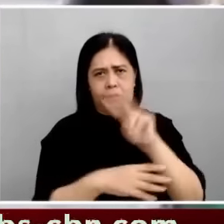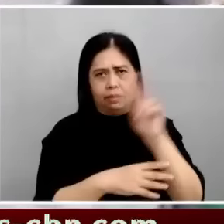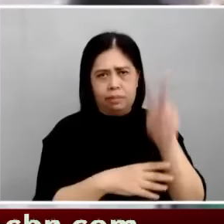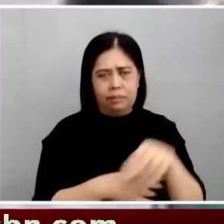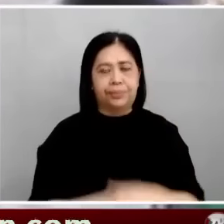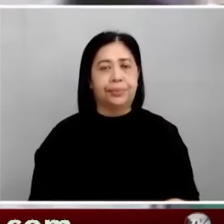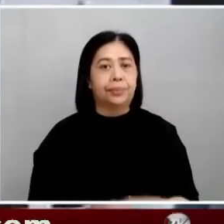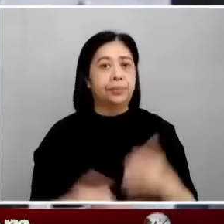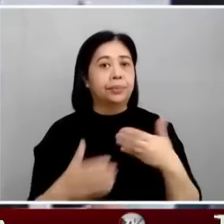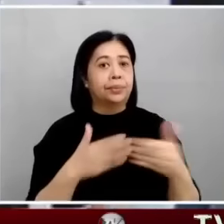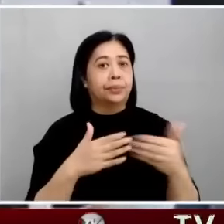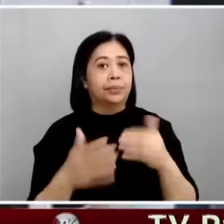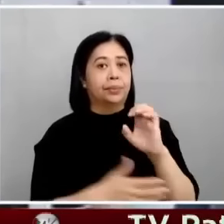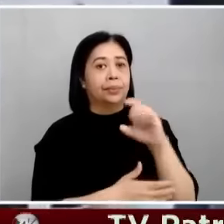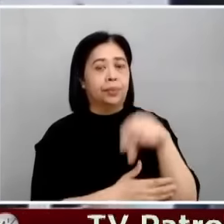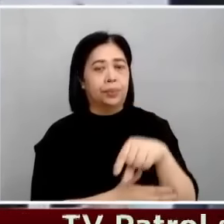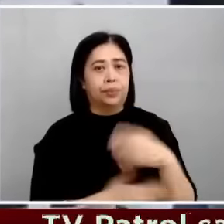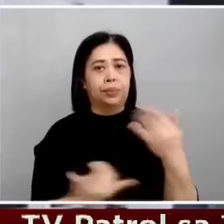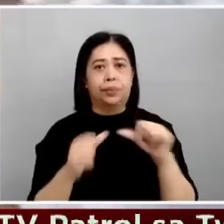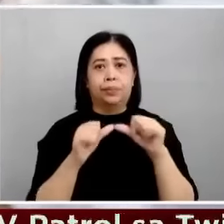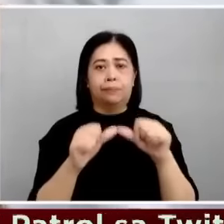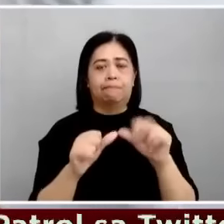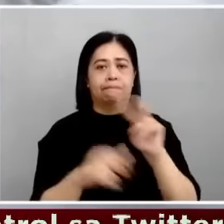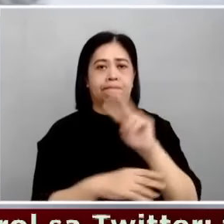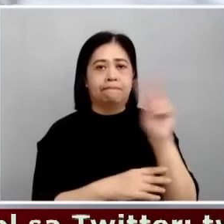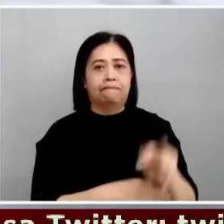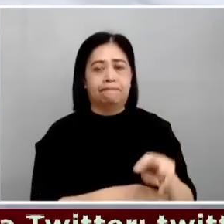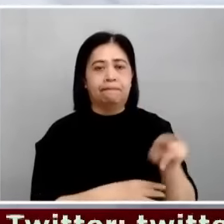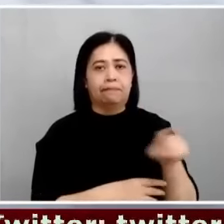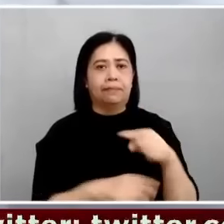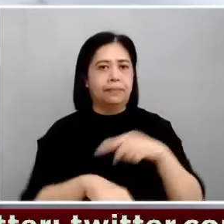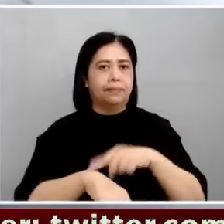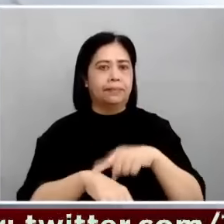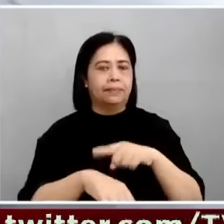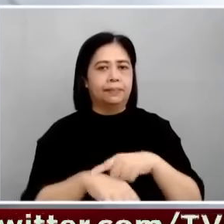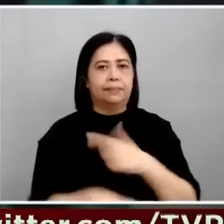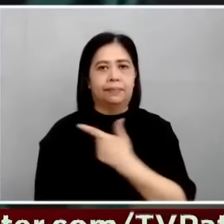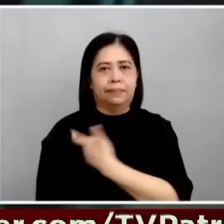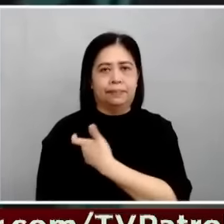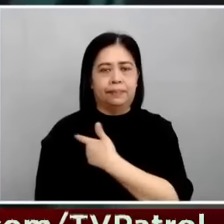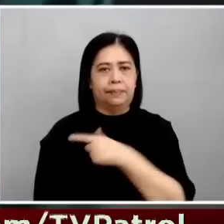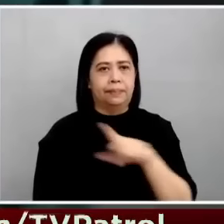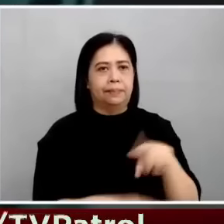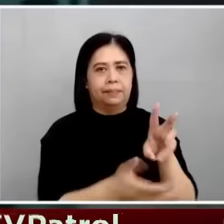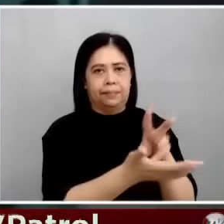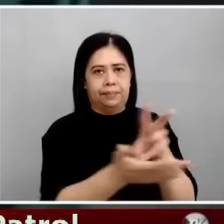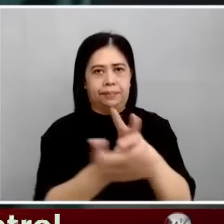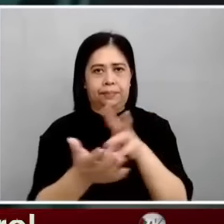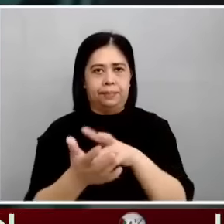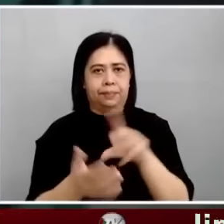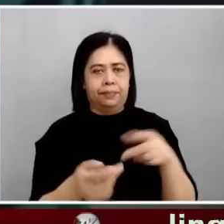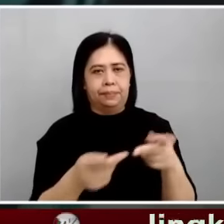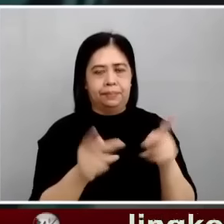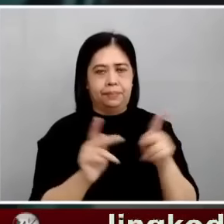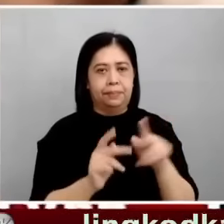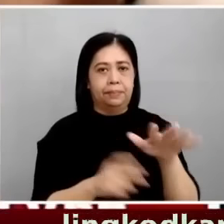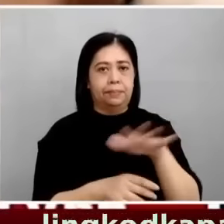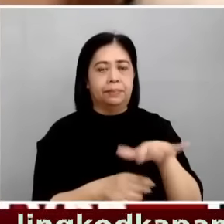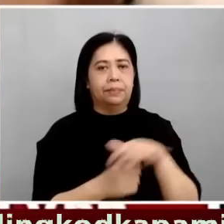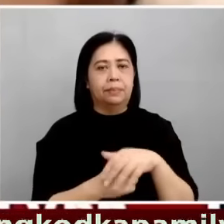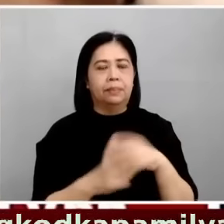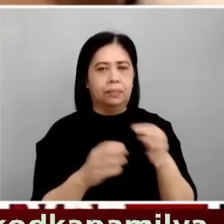Kahit ECQ, palalawigin naman ng Valenzuela City ang oras ng pagbabakuna sa ilang vaccination sites sa lungsod.